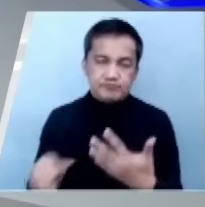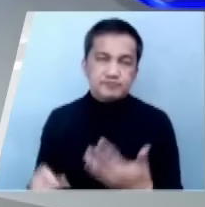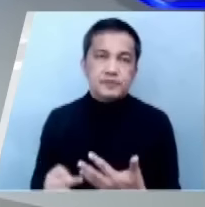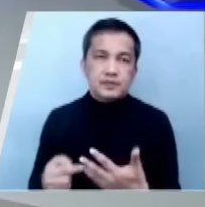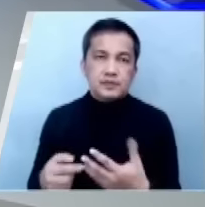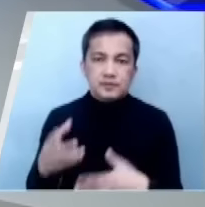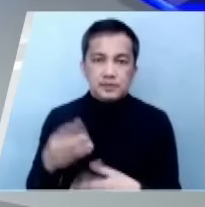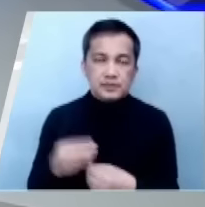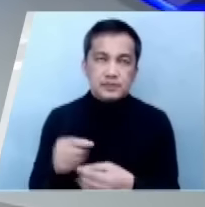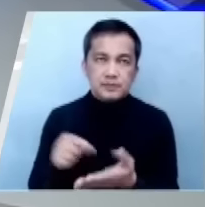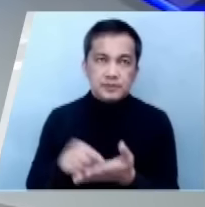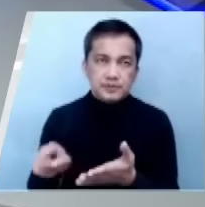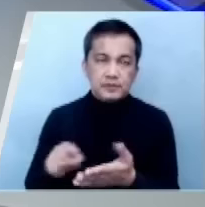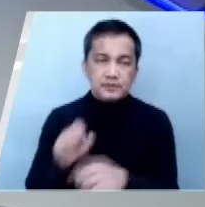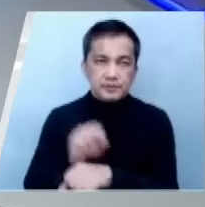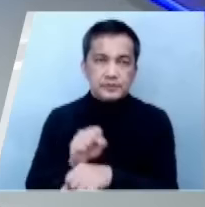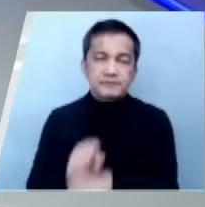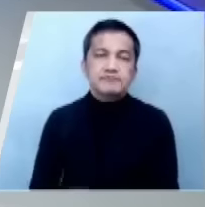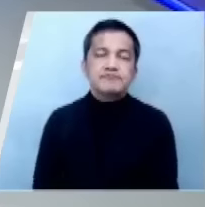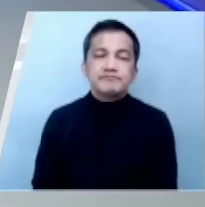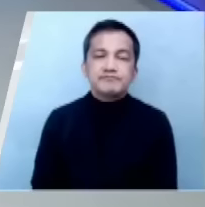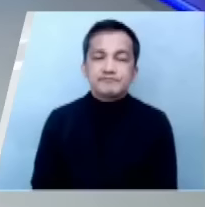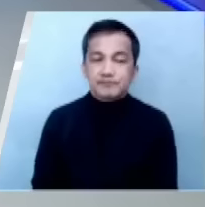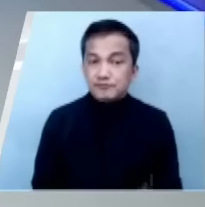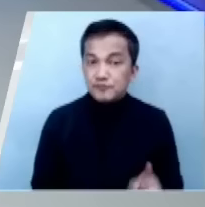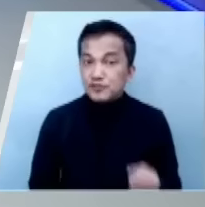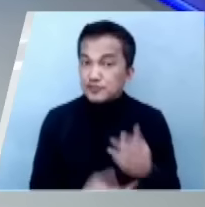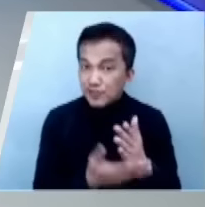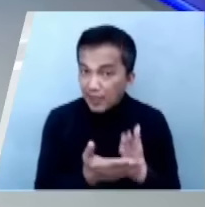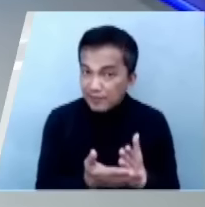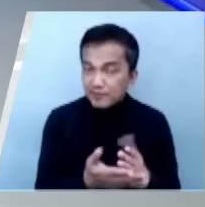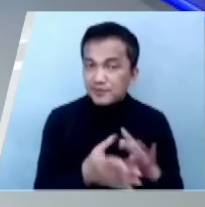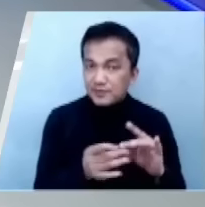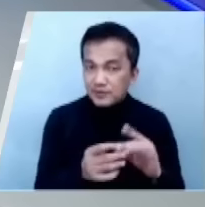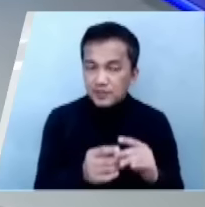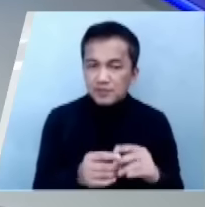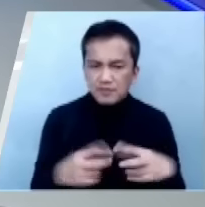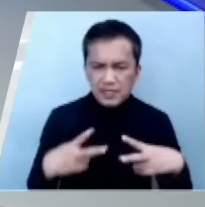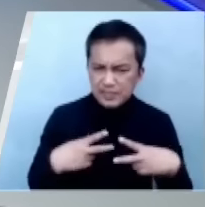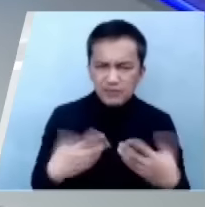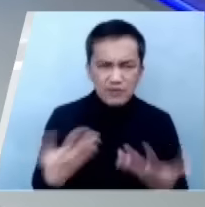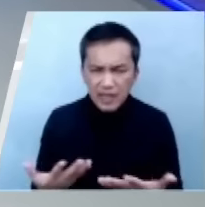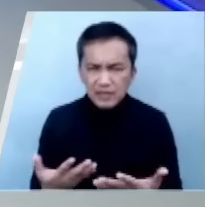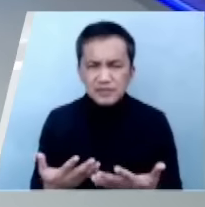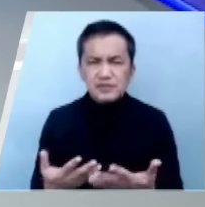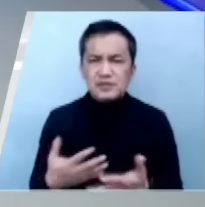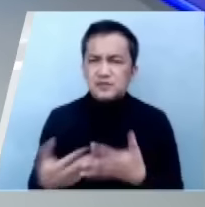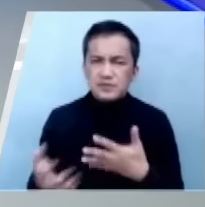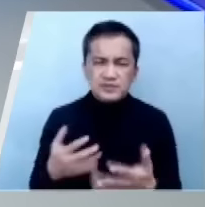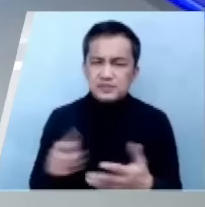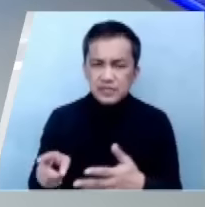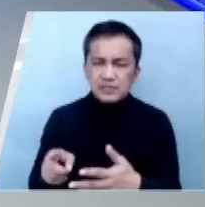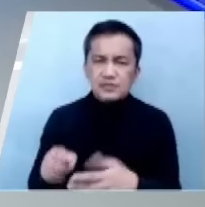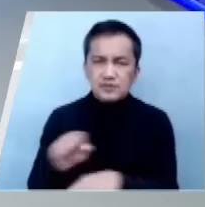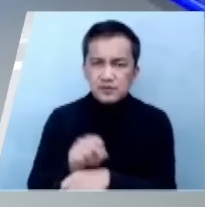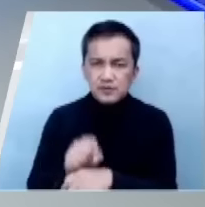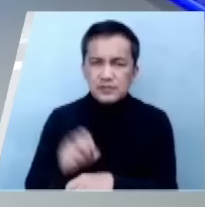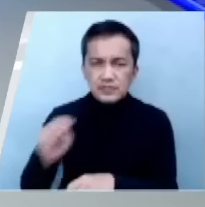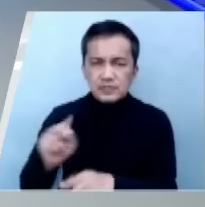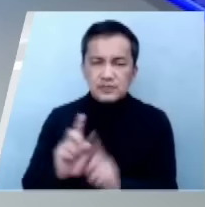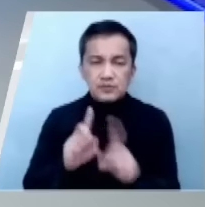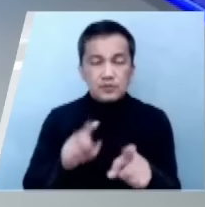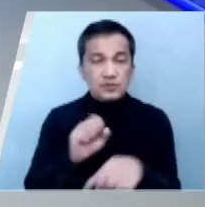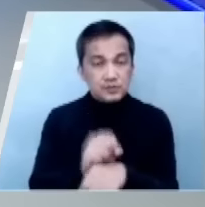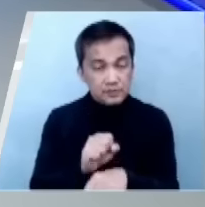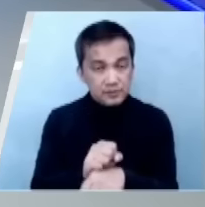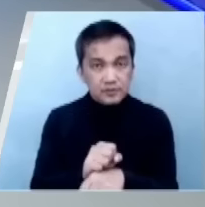na bayad sa mga manggagawa. Kwento naman ng ilan, may holiday man o wala, may ilan pa rin manggagawang kailangan pumasok sa trabaho at